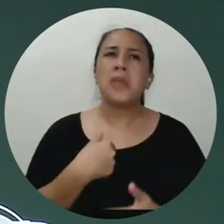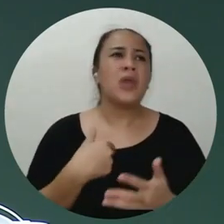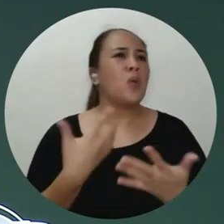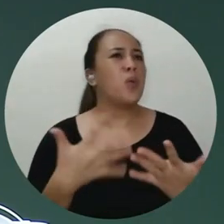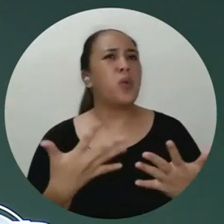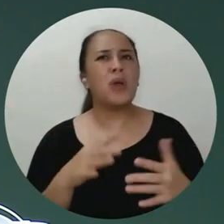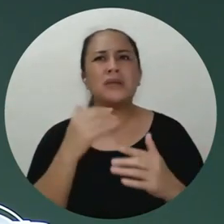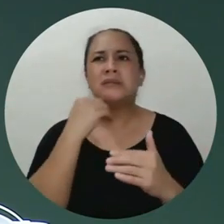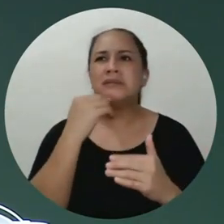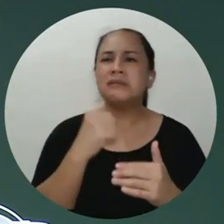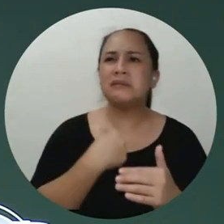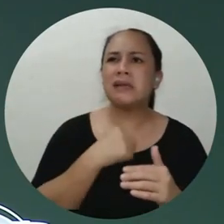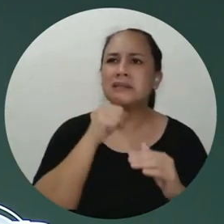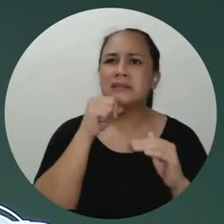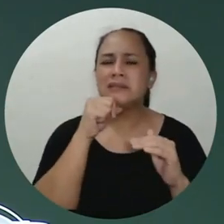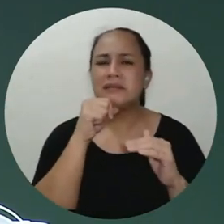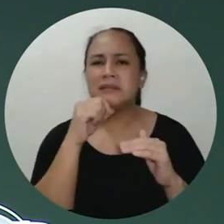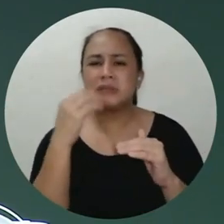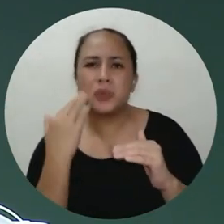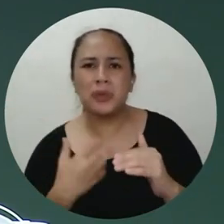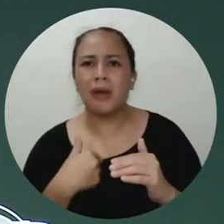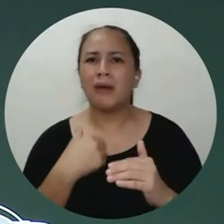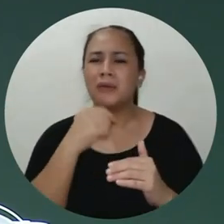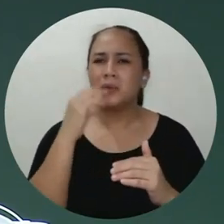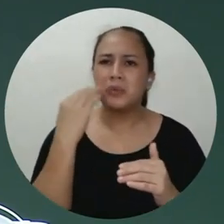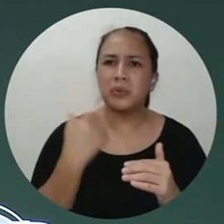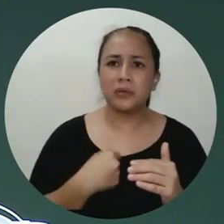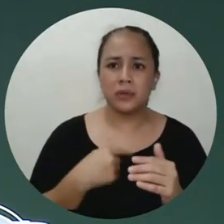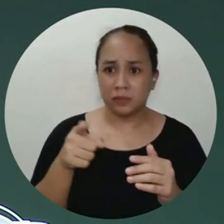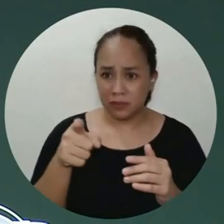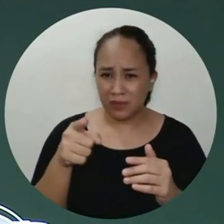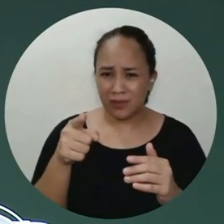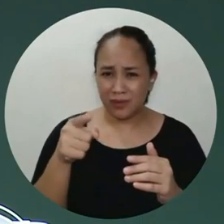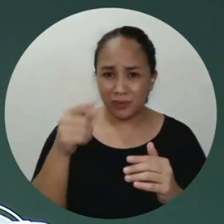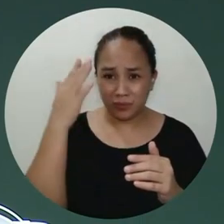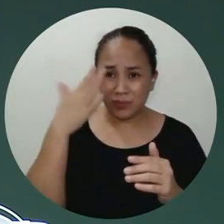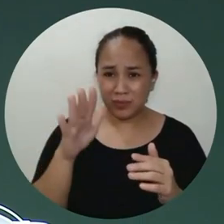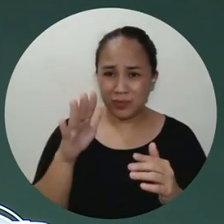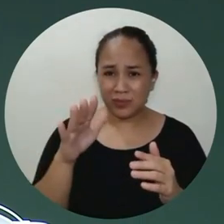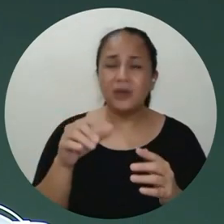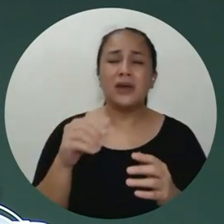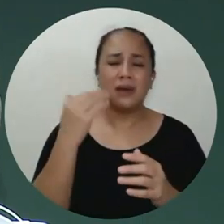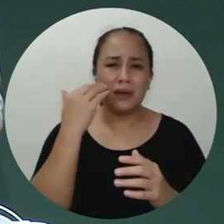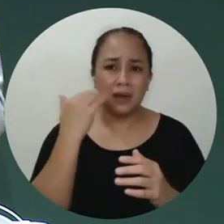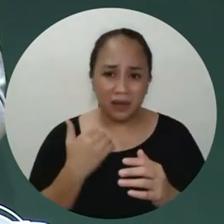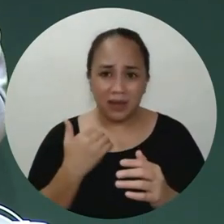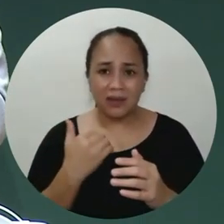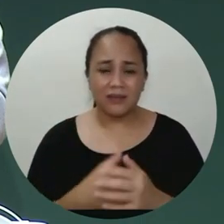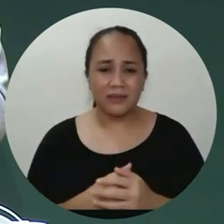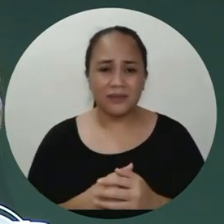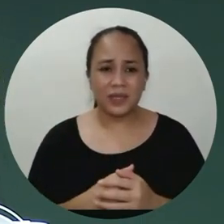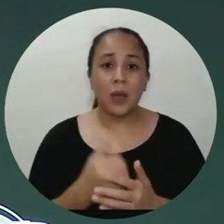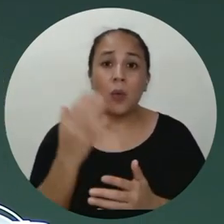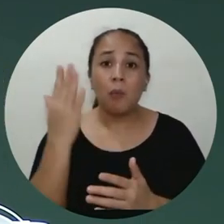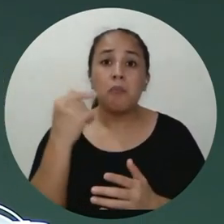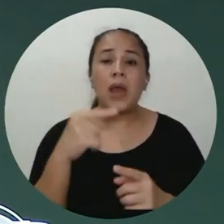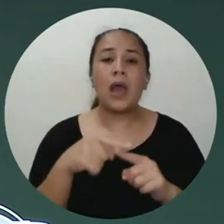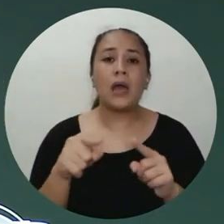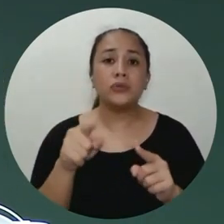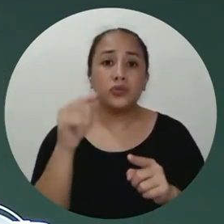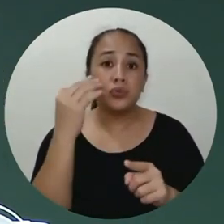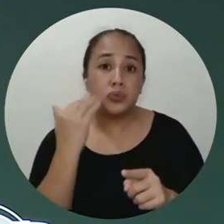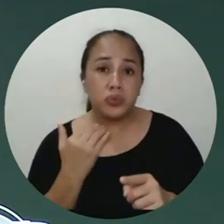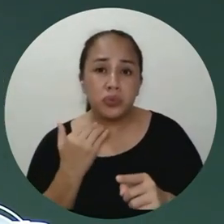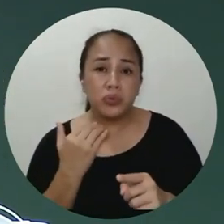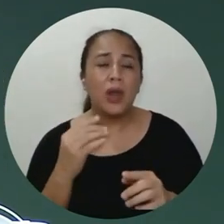거 모르나? Don't you know that you are inadequate? 부족하기 때문에 하나님의 능력이 필요한 거예요. But because you are inadequate and lacking, that is